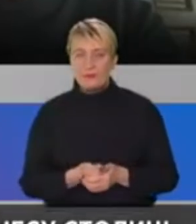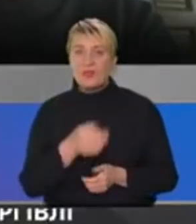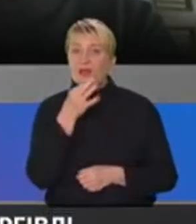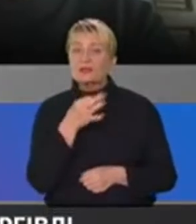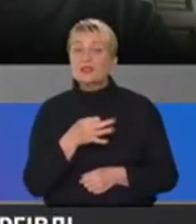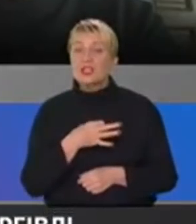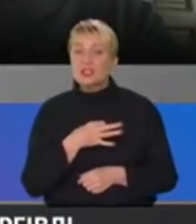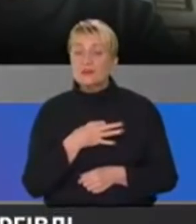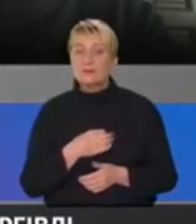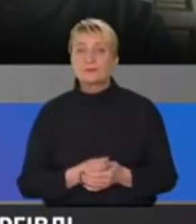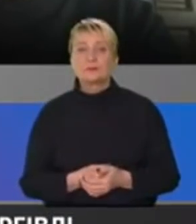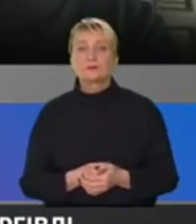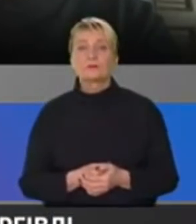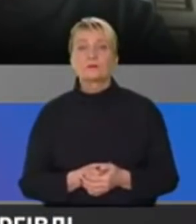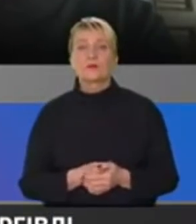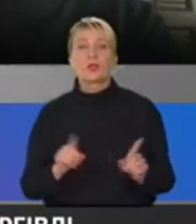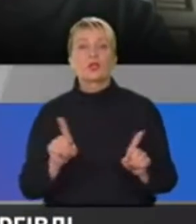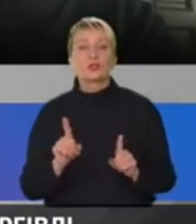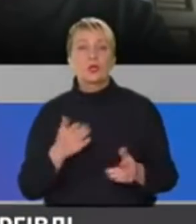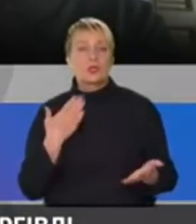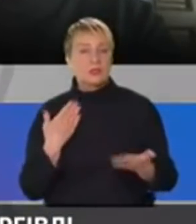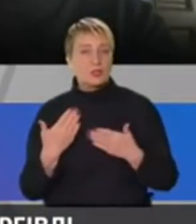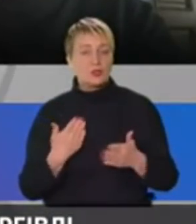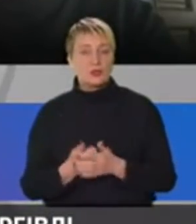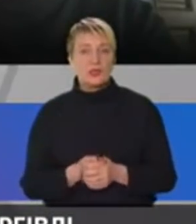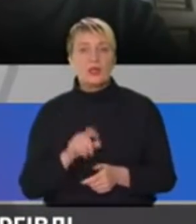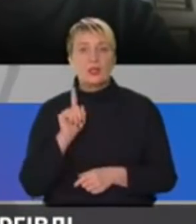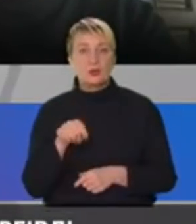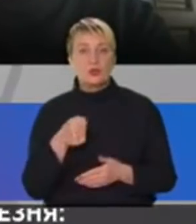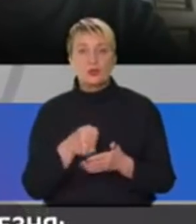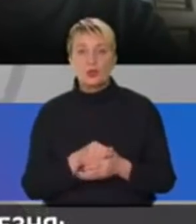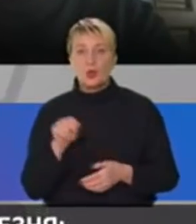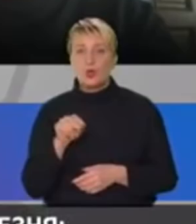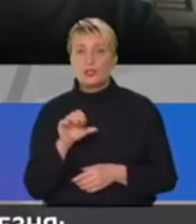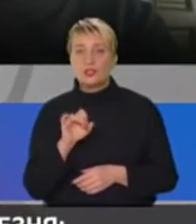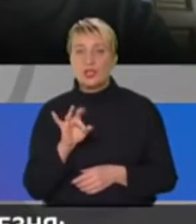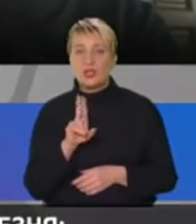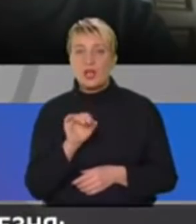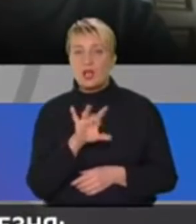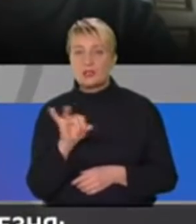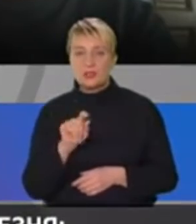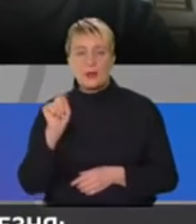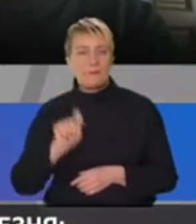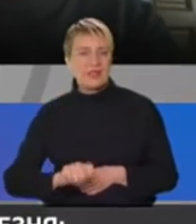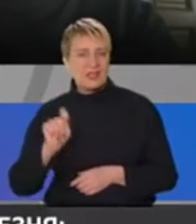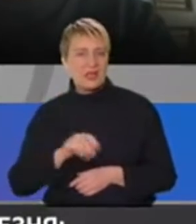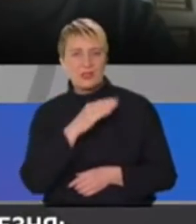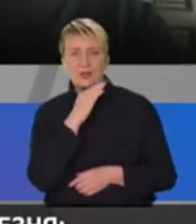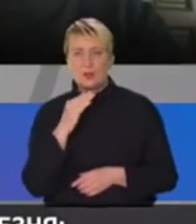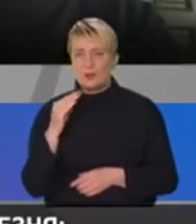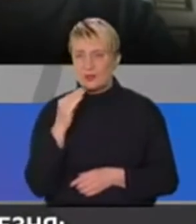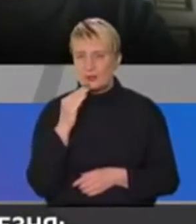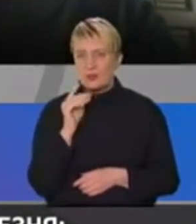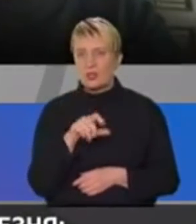Скажіть, Анатолію, а що стосується, я так розумію, теж до Черкаси переїхала зі східних областей, де зараз тривають бойові дії,